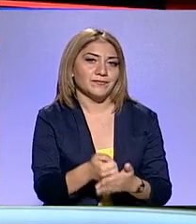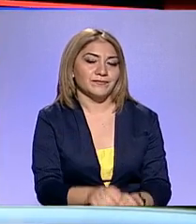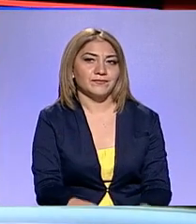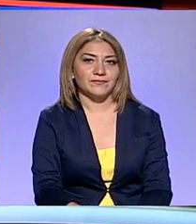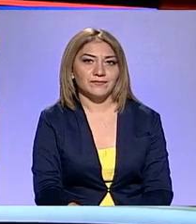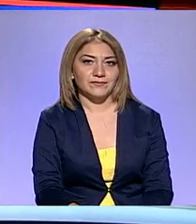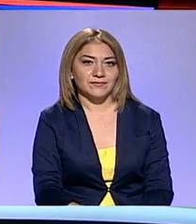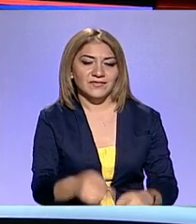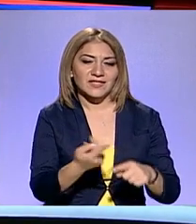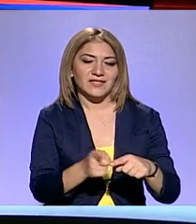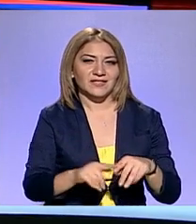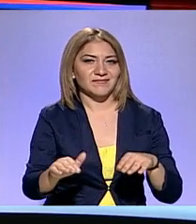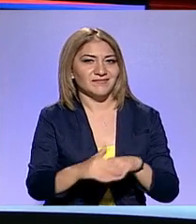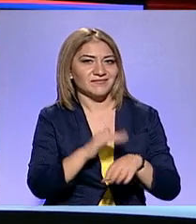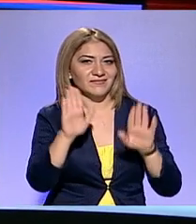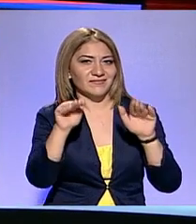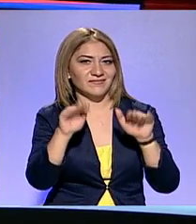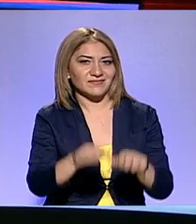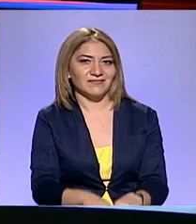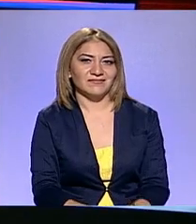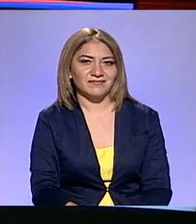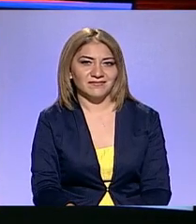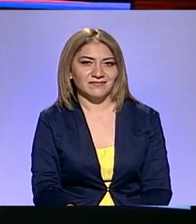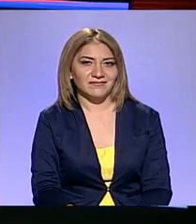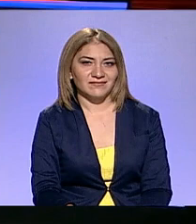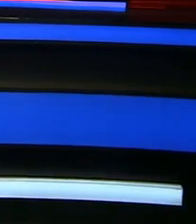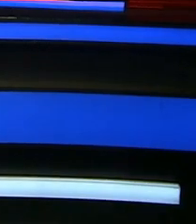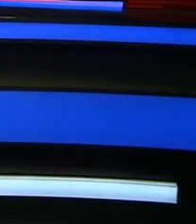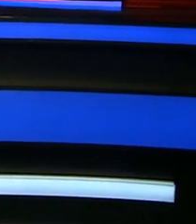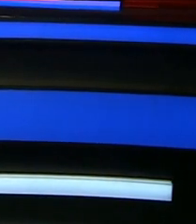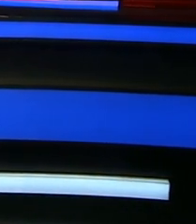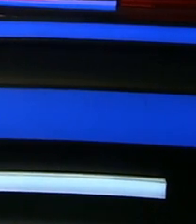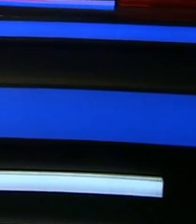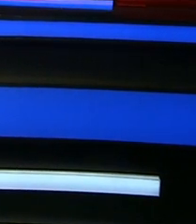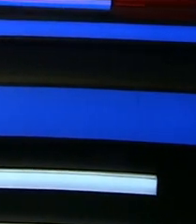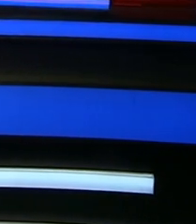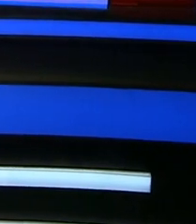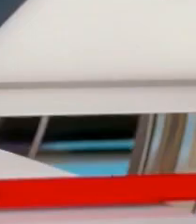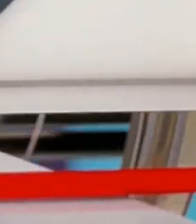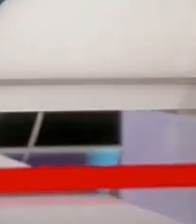Այսքան այս ժամի լրահոսից, նոր լուրերի սպասեք երեկոյան ժամը 9-ին, մինչև այդ ժամը։